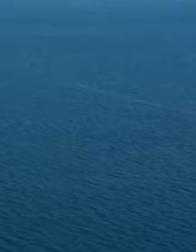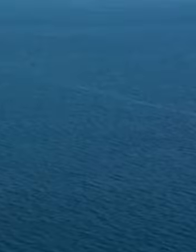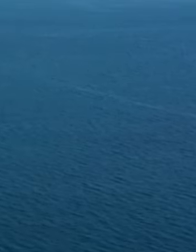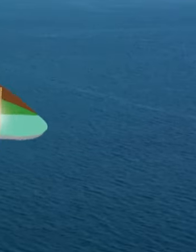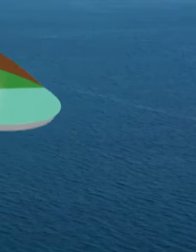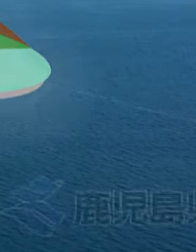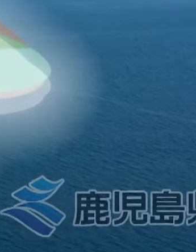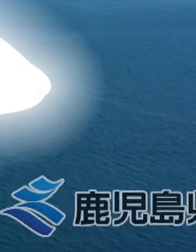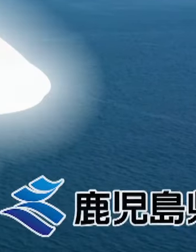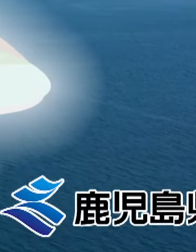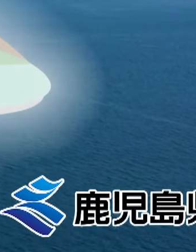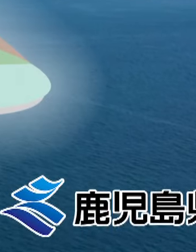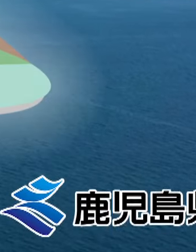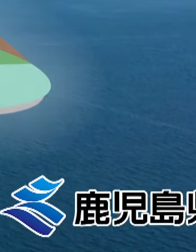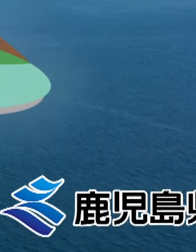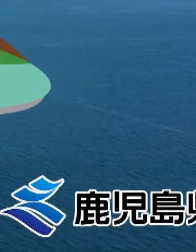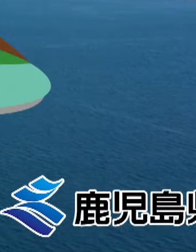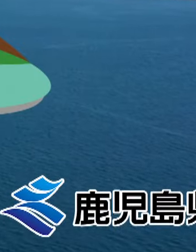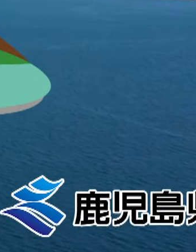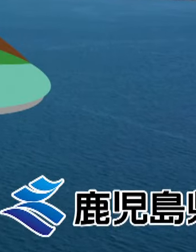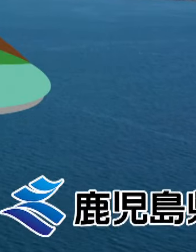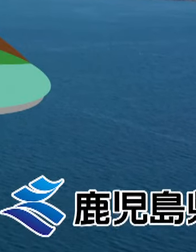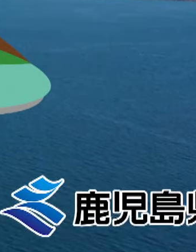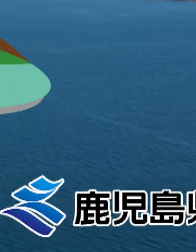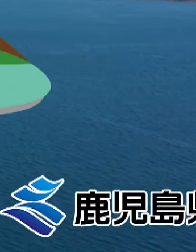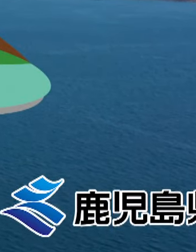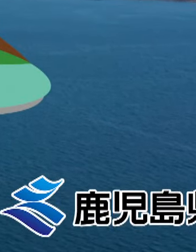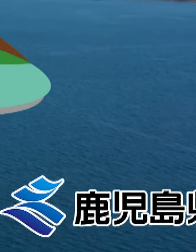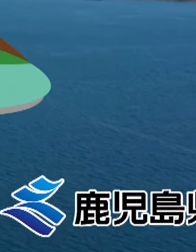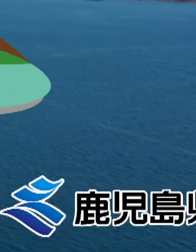前原隆二の前向きチャンネル。